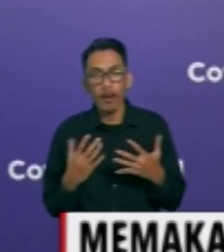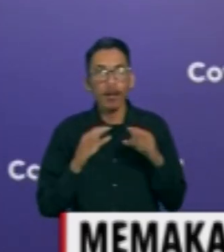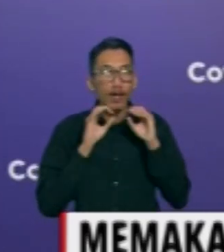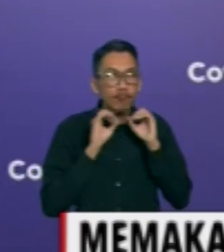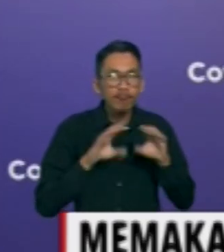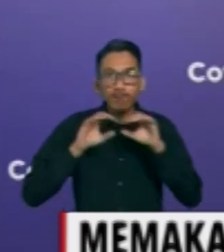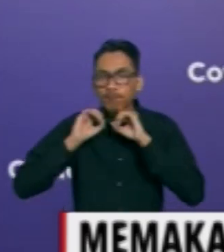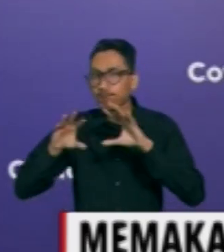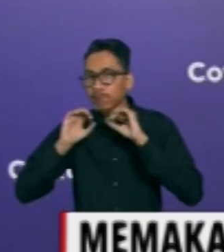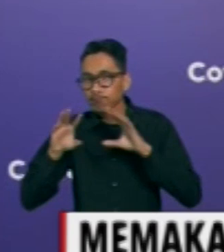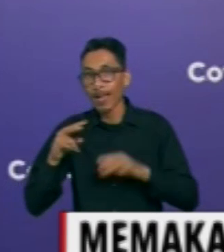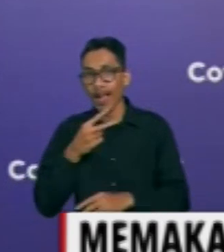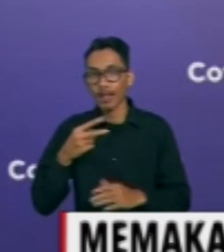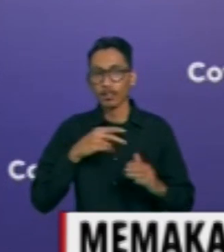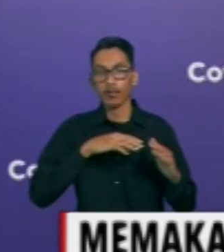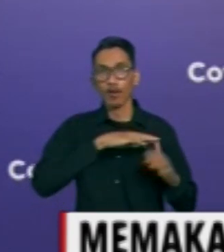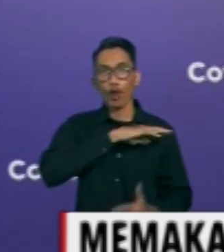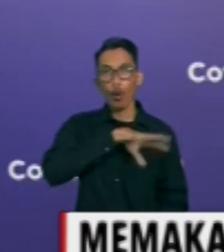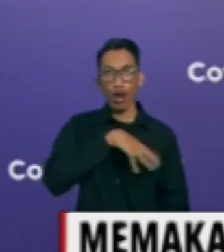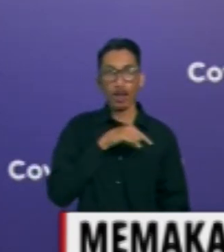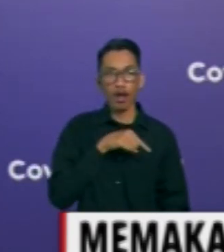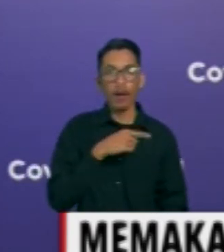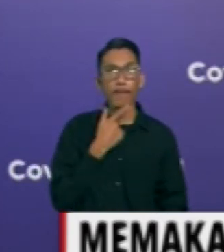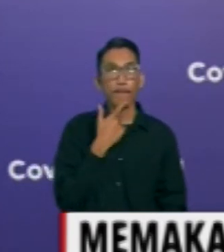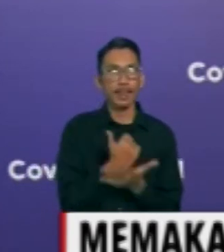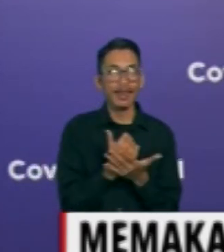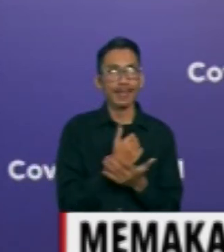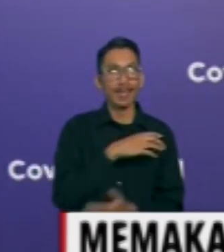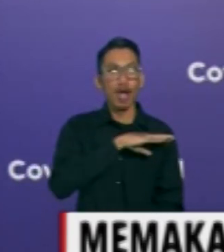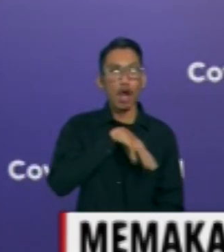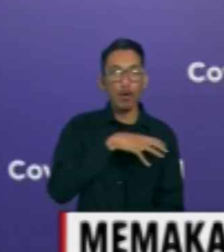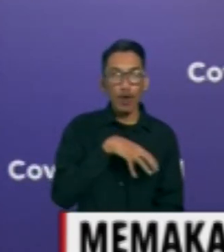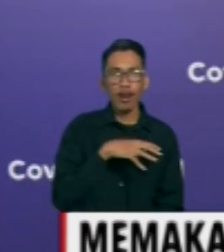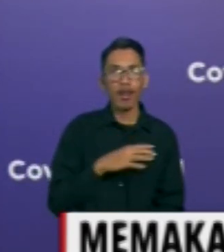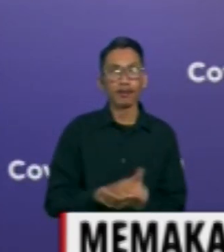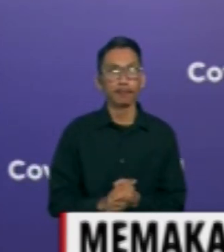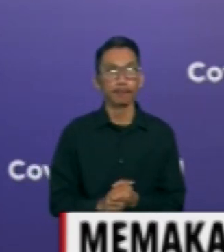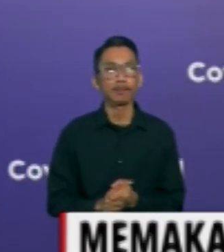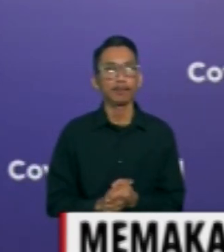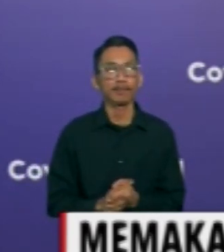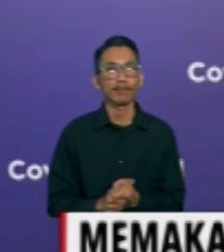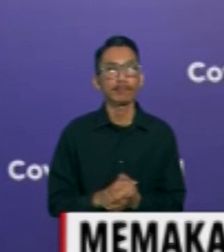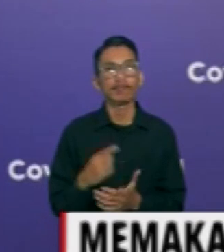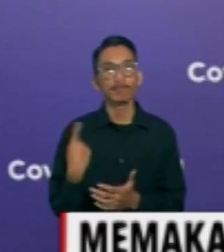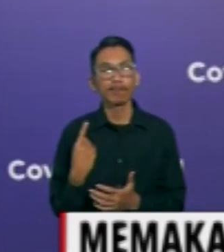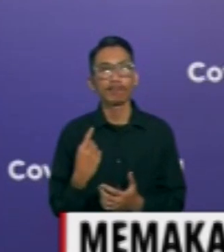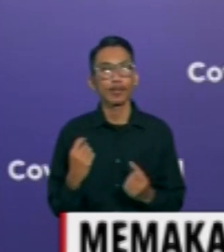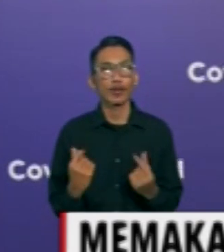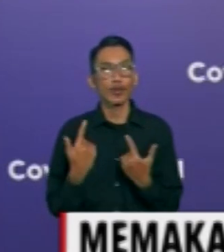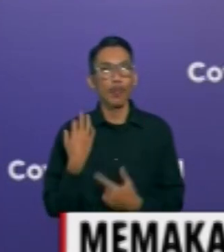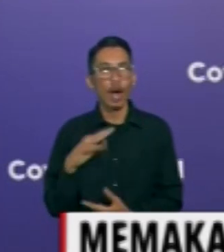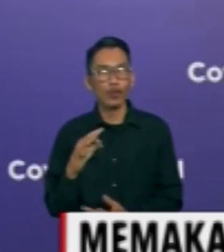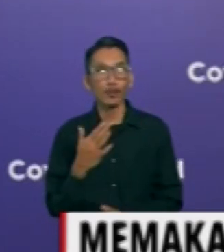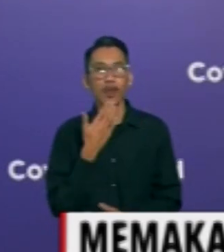keluarga adalah basis dari pembelajaran ini kepada seluruh anggota keluarganya Mari kita biasakan pola hidup baru